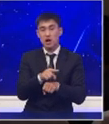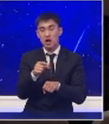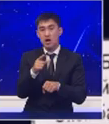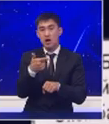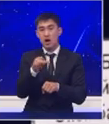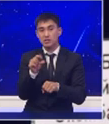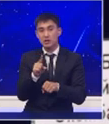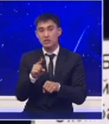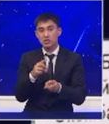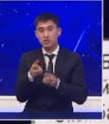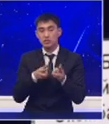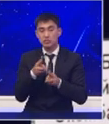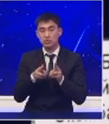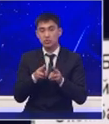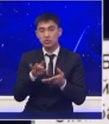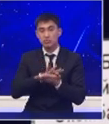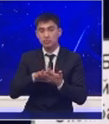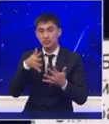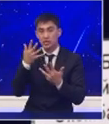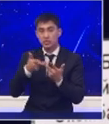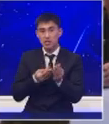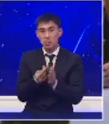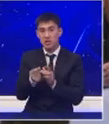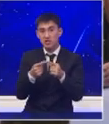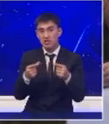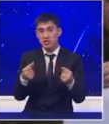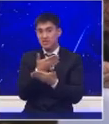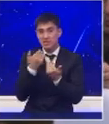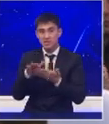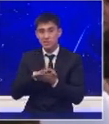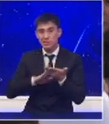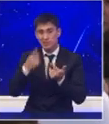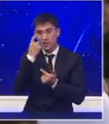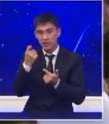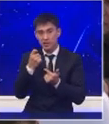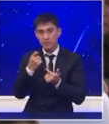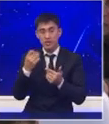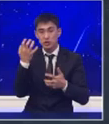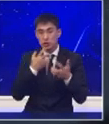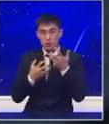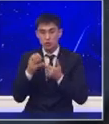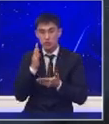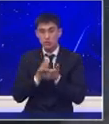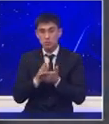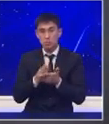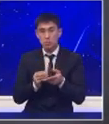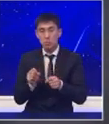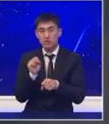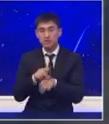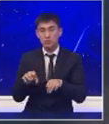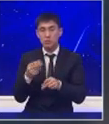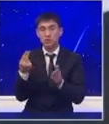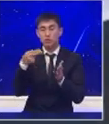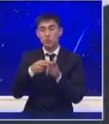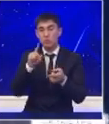Утинай возмутила непрозрачность начисления оплаты в квитанции, где нет никаких данных. Есть серьезные нарекания и к поставщикам по